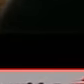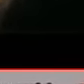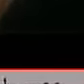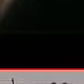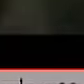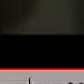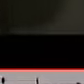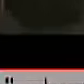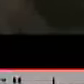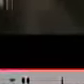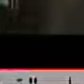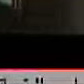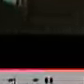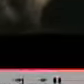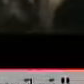ولا أنت اللعب نساك الطب؟